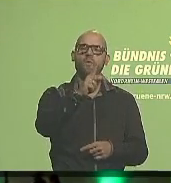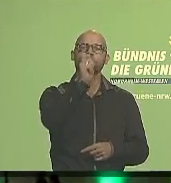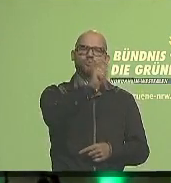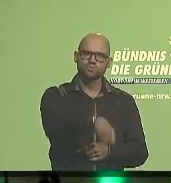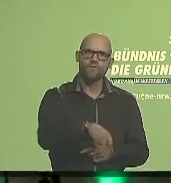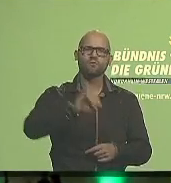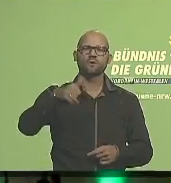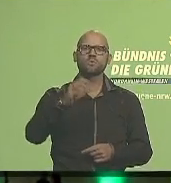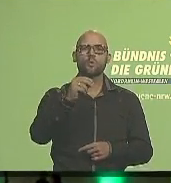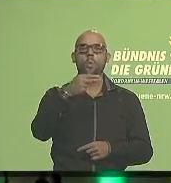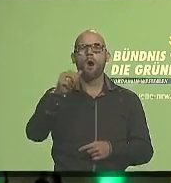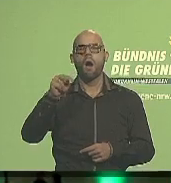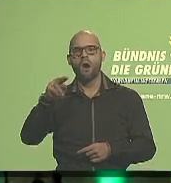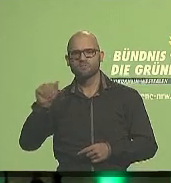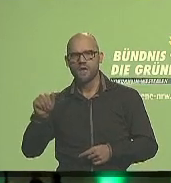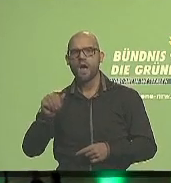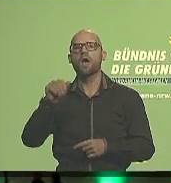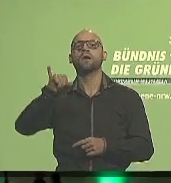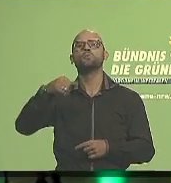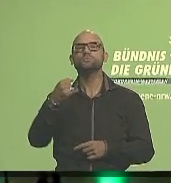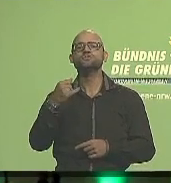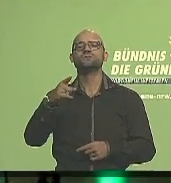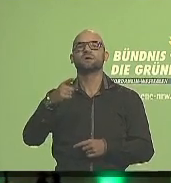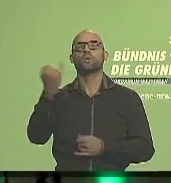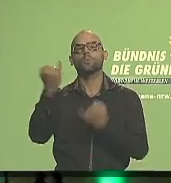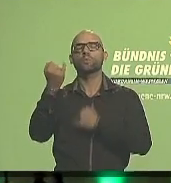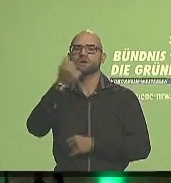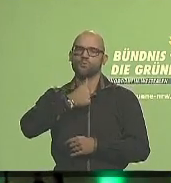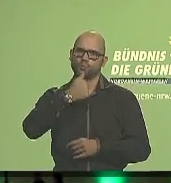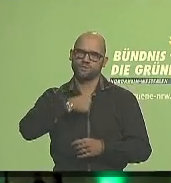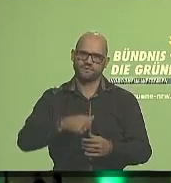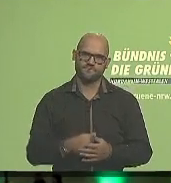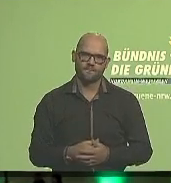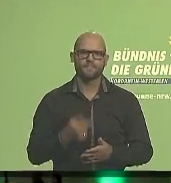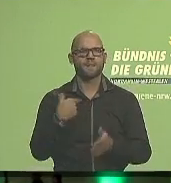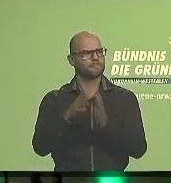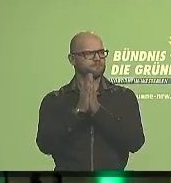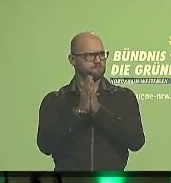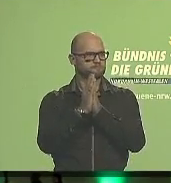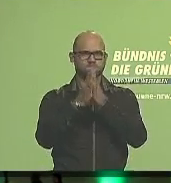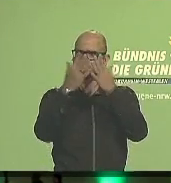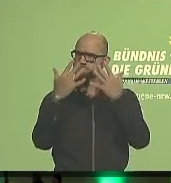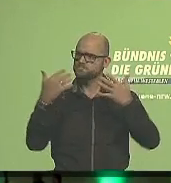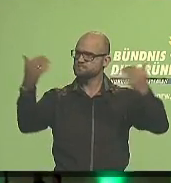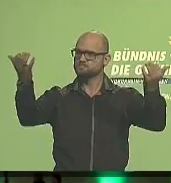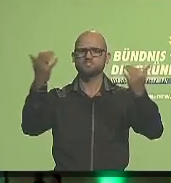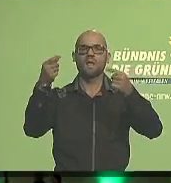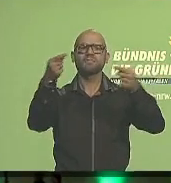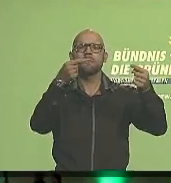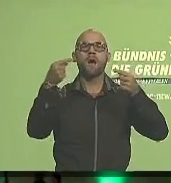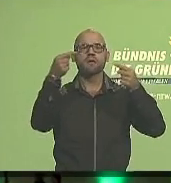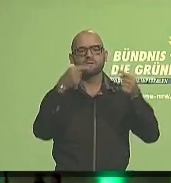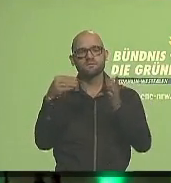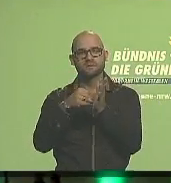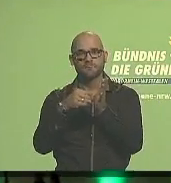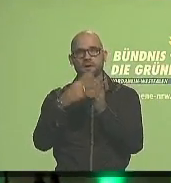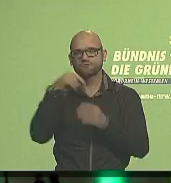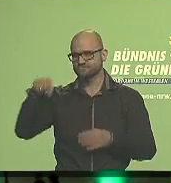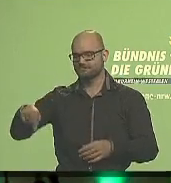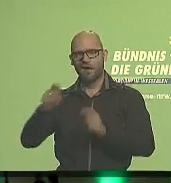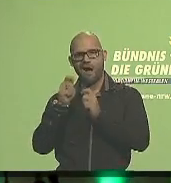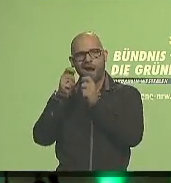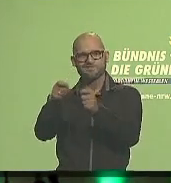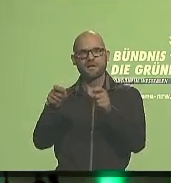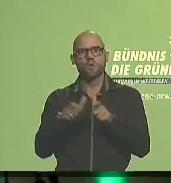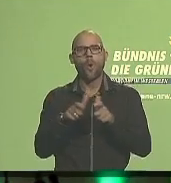Johanna Jurczyk von der Grünen Jugend. Wir würden euch bitten, wenn ihr euch noch an der Debatte beteiligen wollt, hier vorne bei der Antragskommission könnt ihr